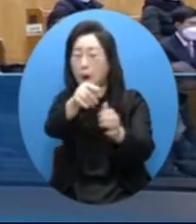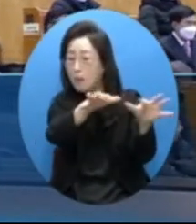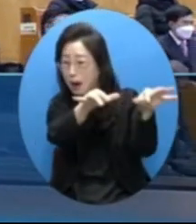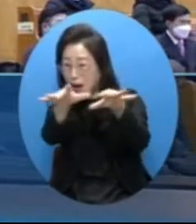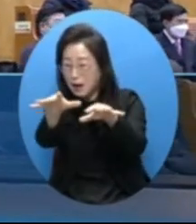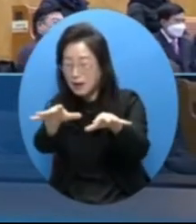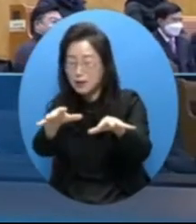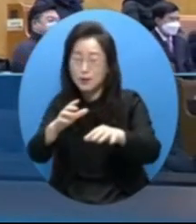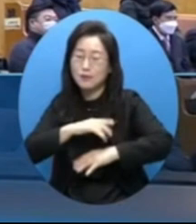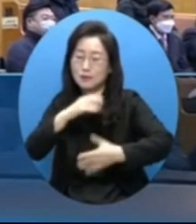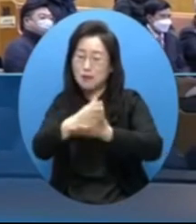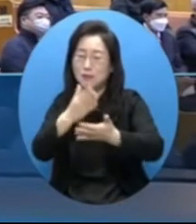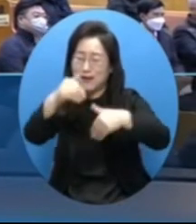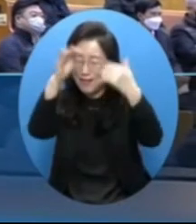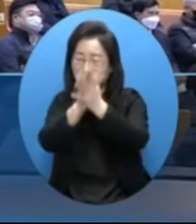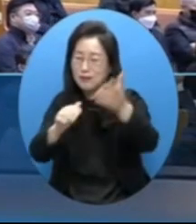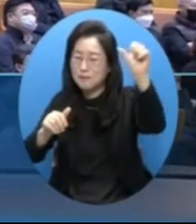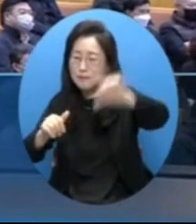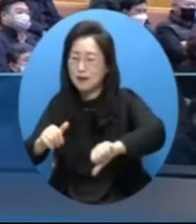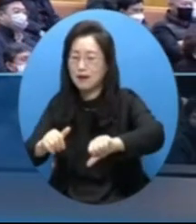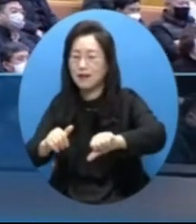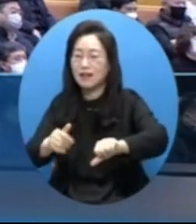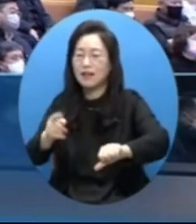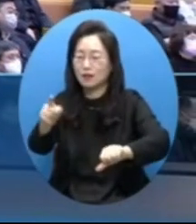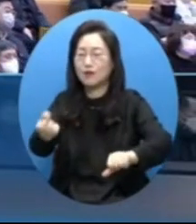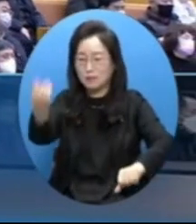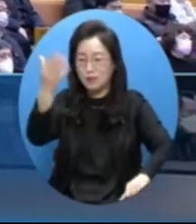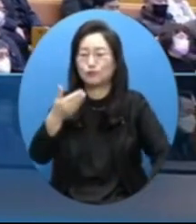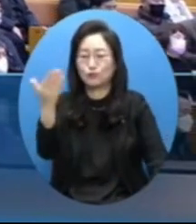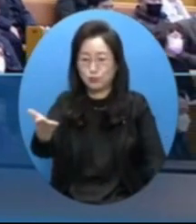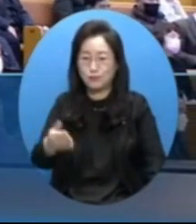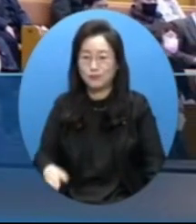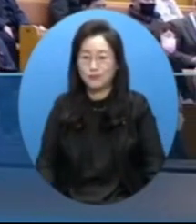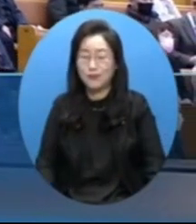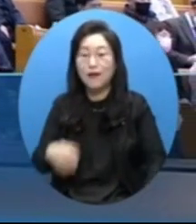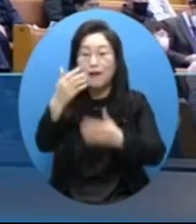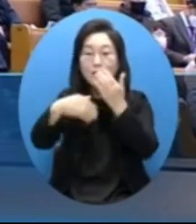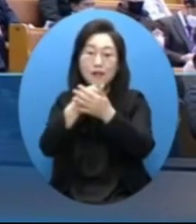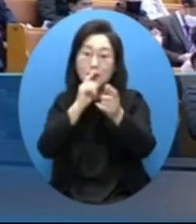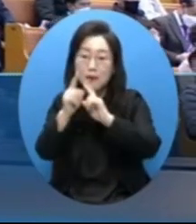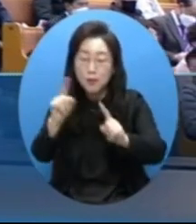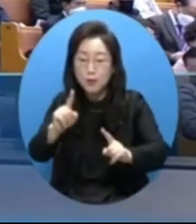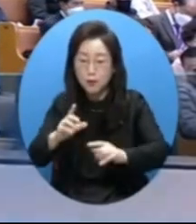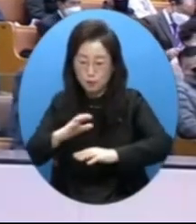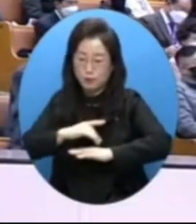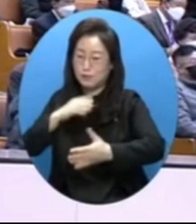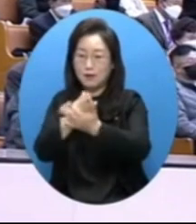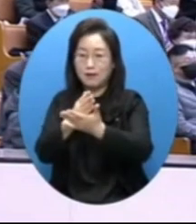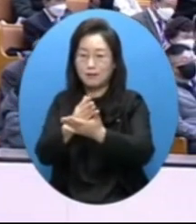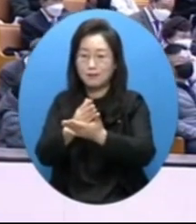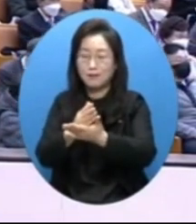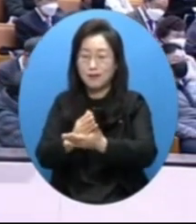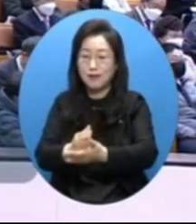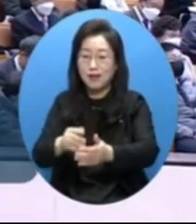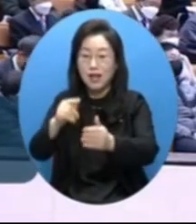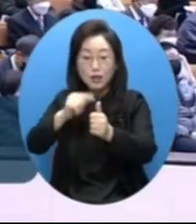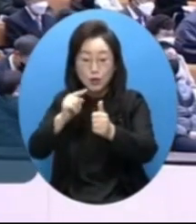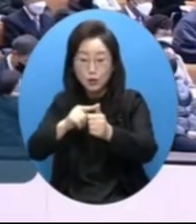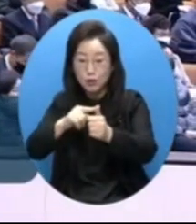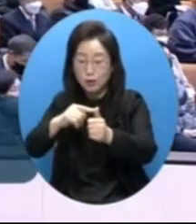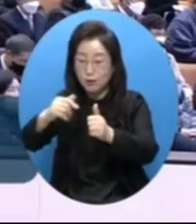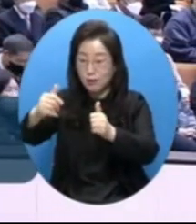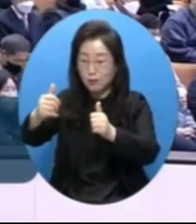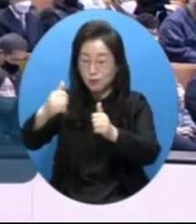그들 중에서 한 사람도 너를 당할 자 없으리라 하시니라 하는 말씀하십니다 두려워하지 말라 너를 당할 자